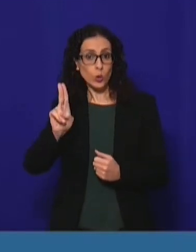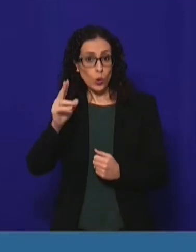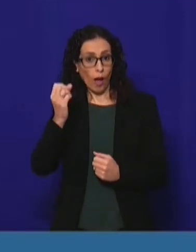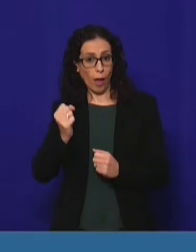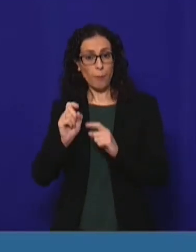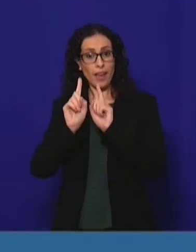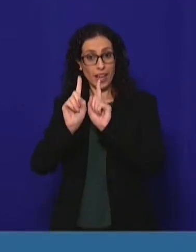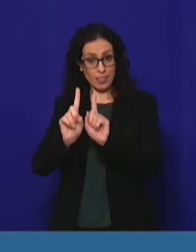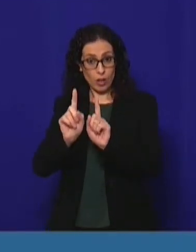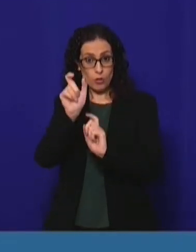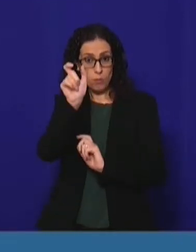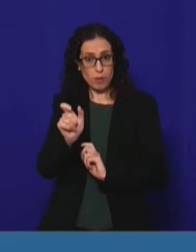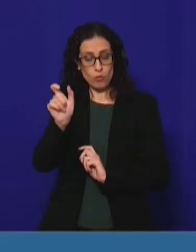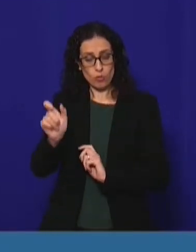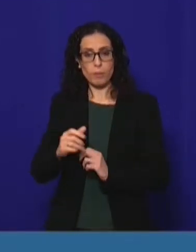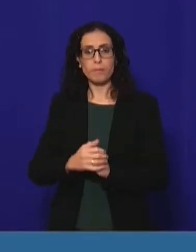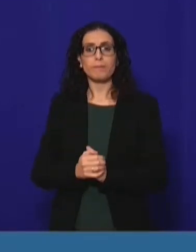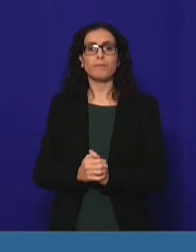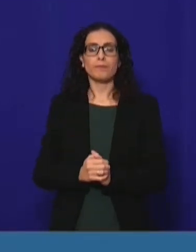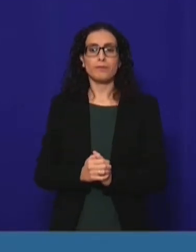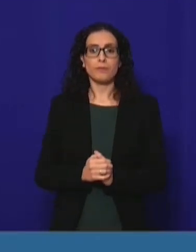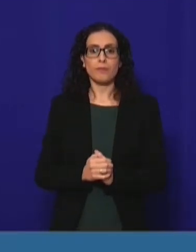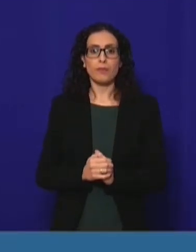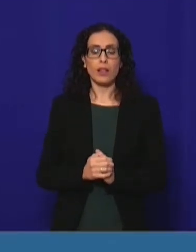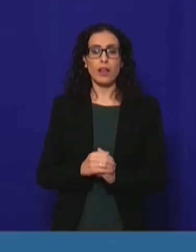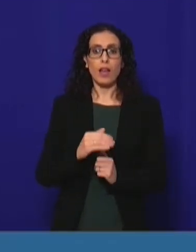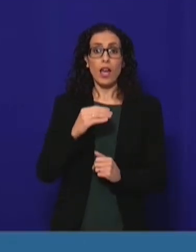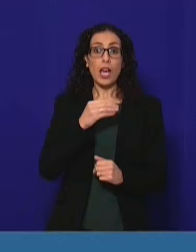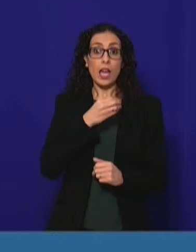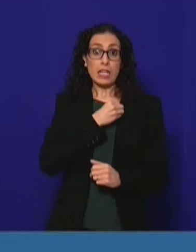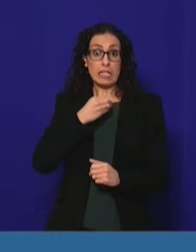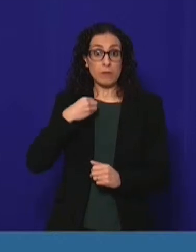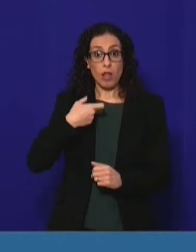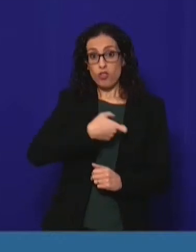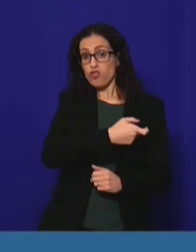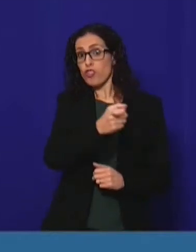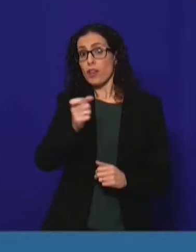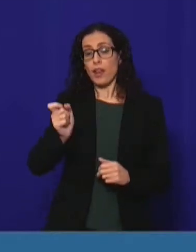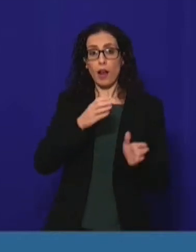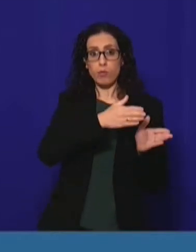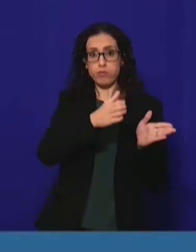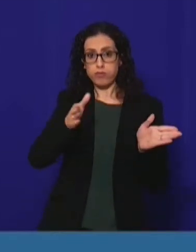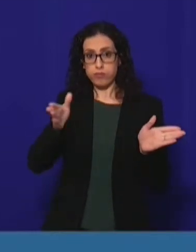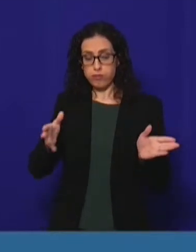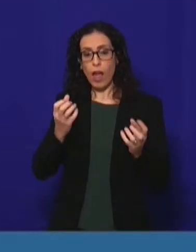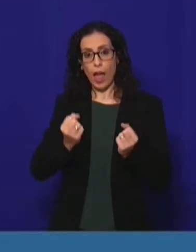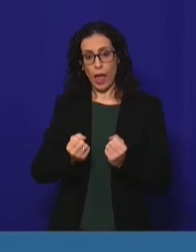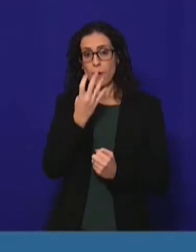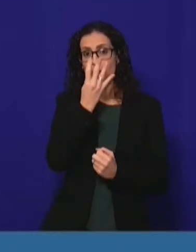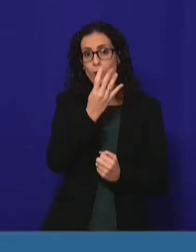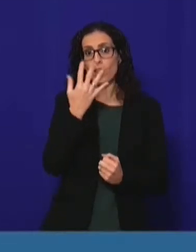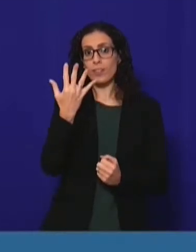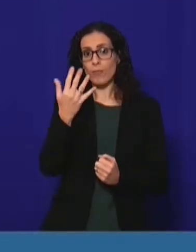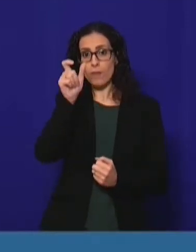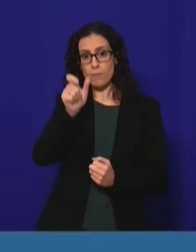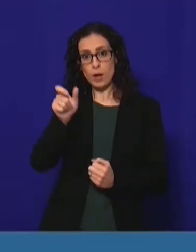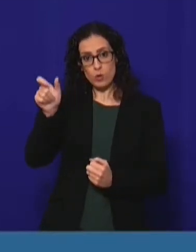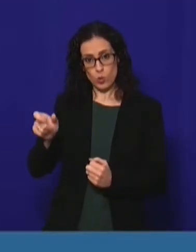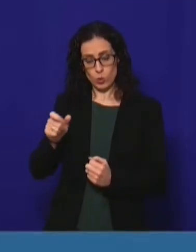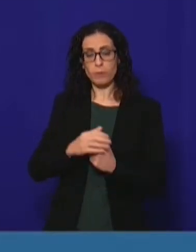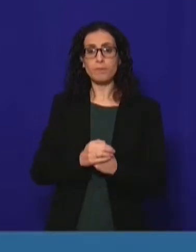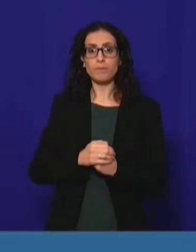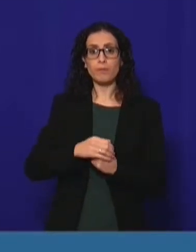11 il-persuna. Fil-komplement ta' swali f'Mater Dei għandna 45 persuna. Boffa